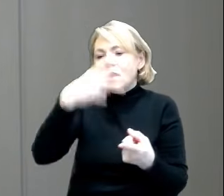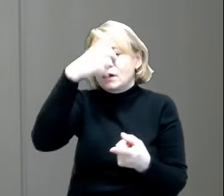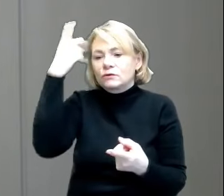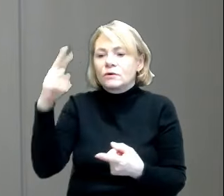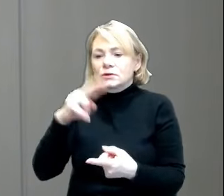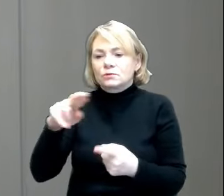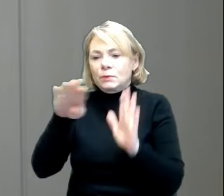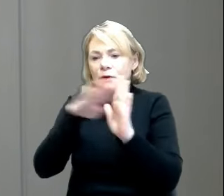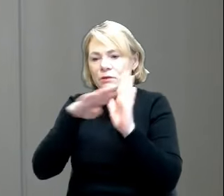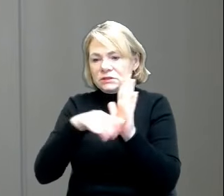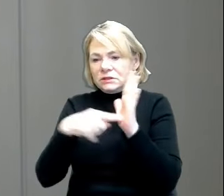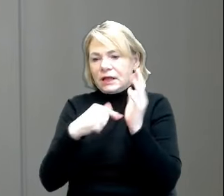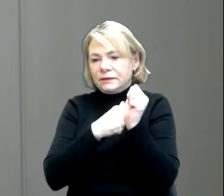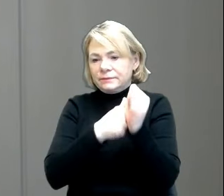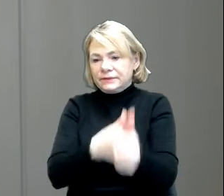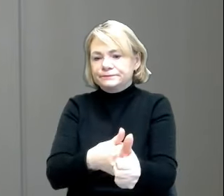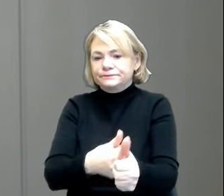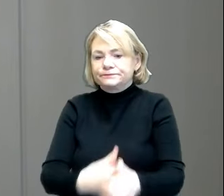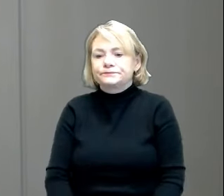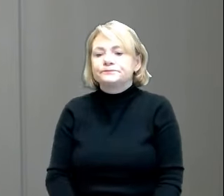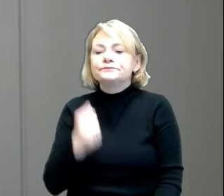tuoj čia atsiprašau